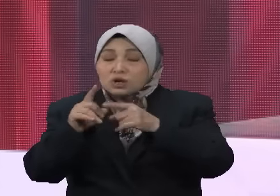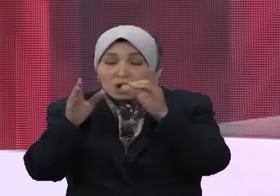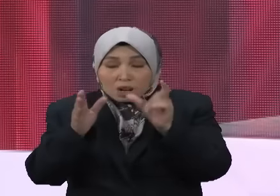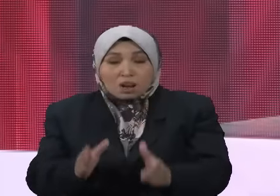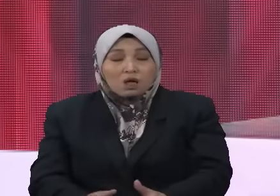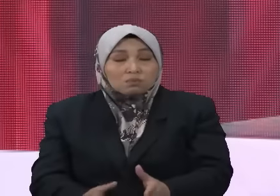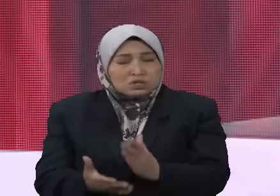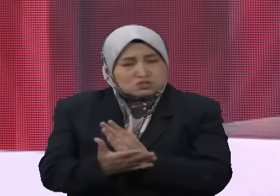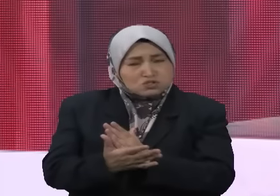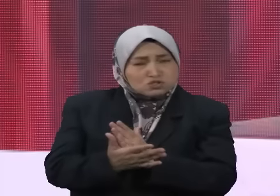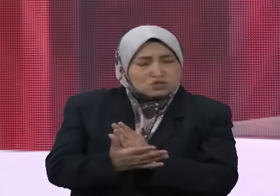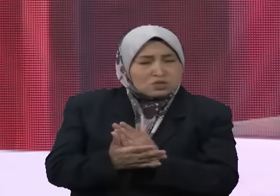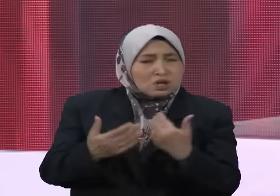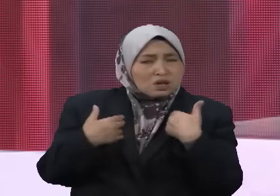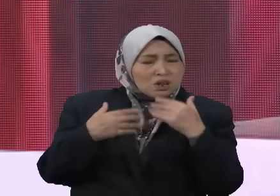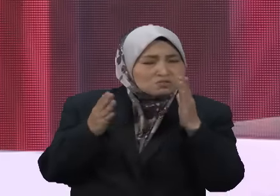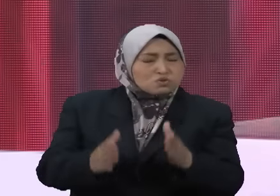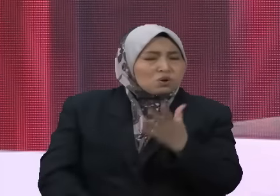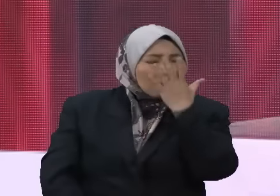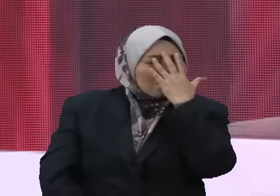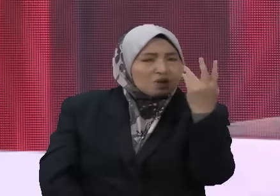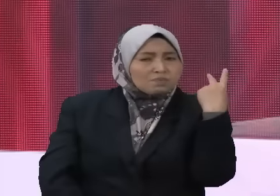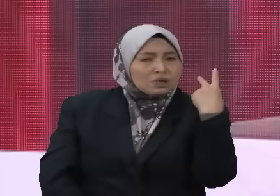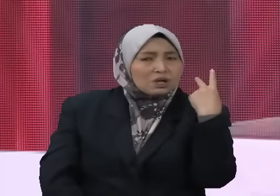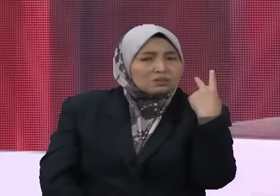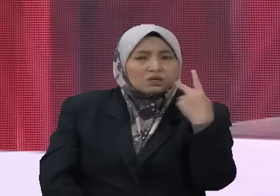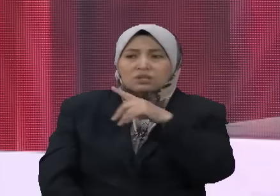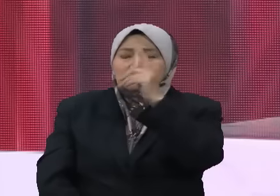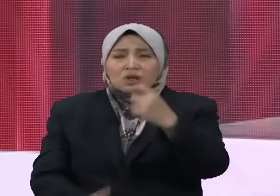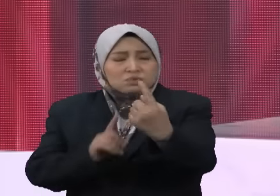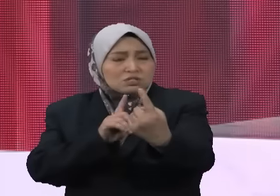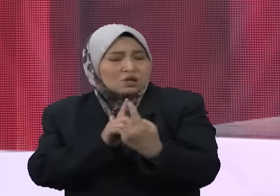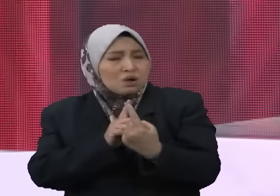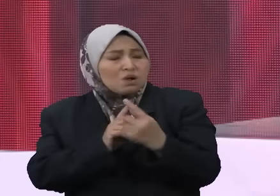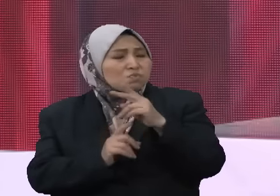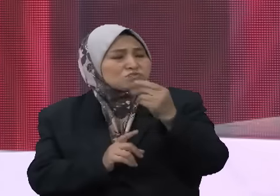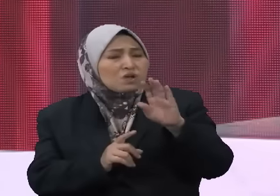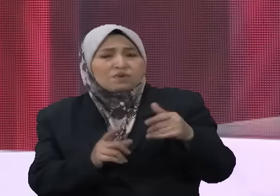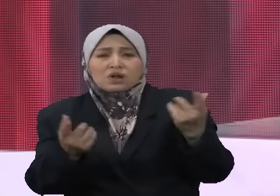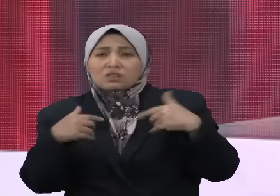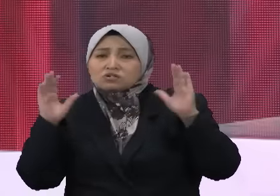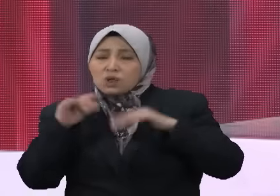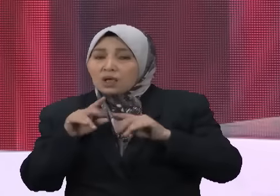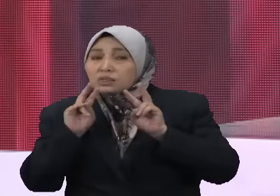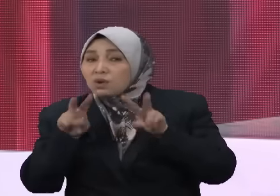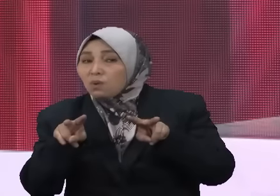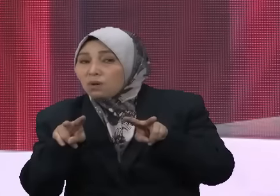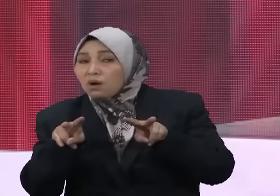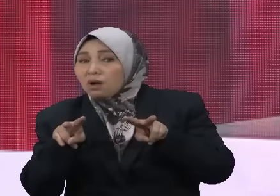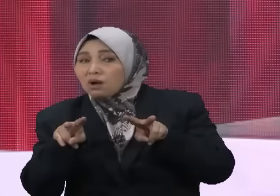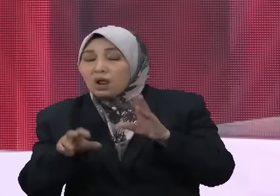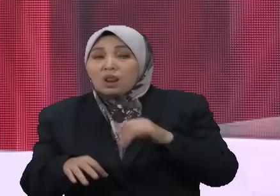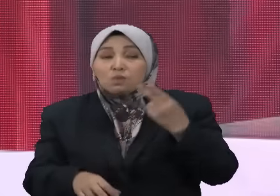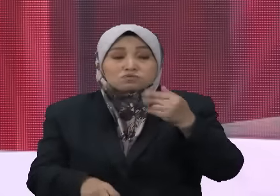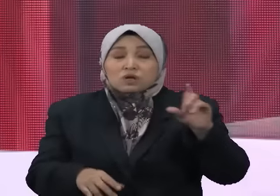yang disyaki Dia adalah seorang munafik mereka akan lihat huzaifah dulu huzaifah datang solat ke tidak kan kalau